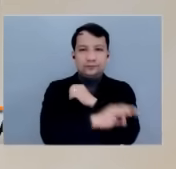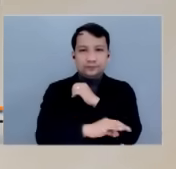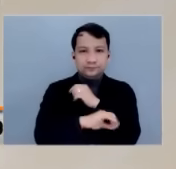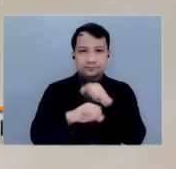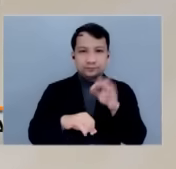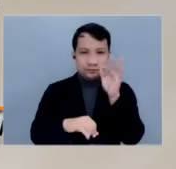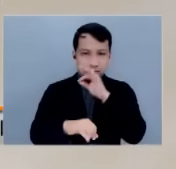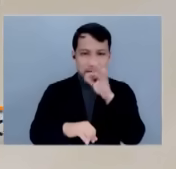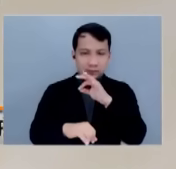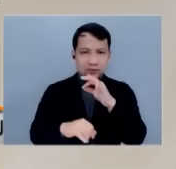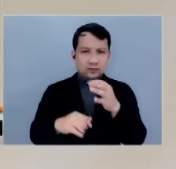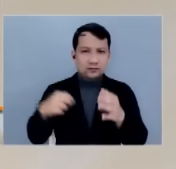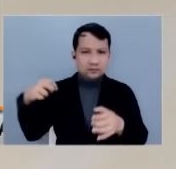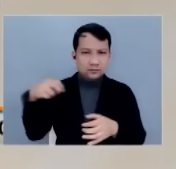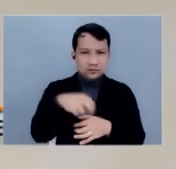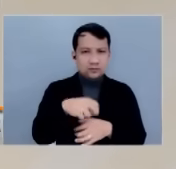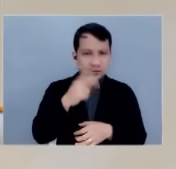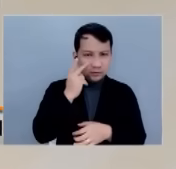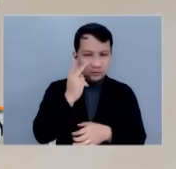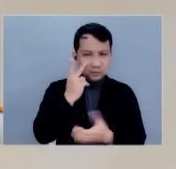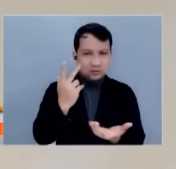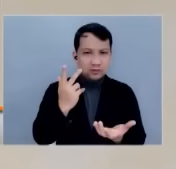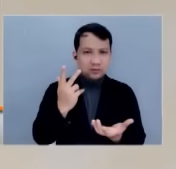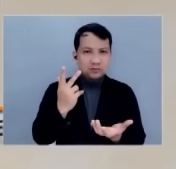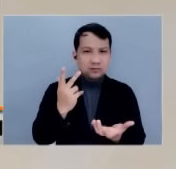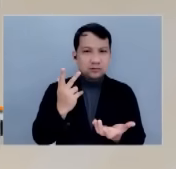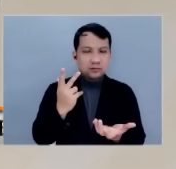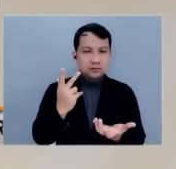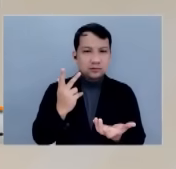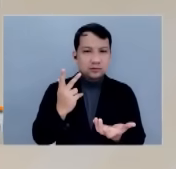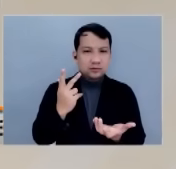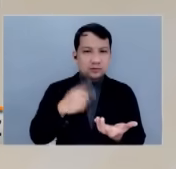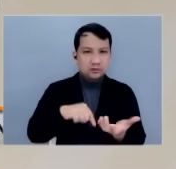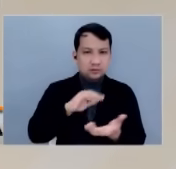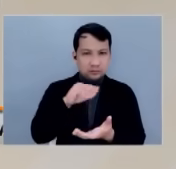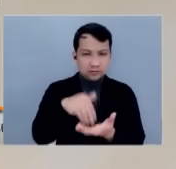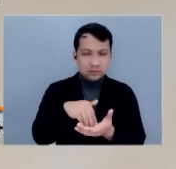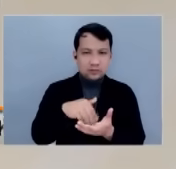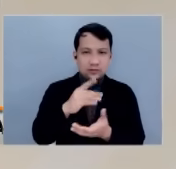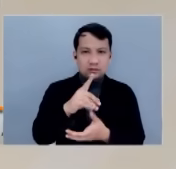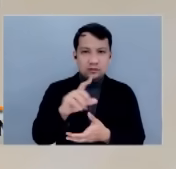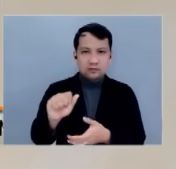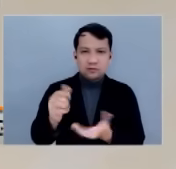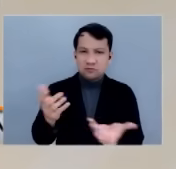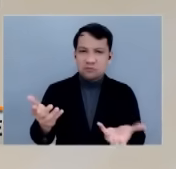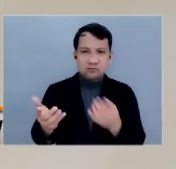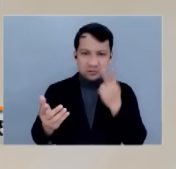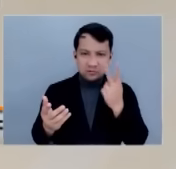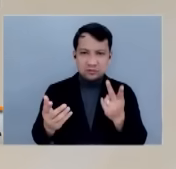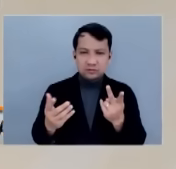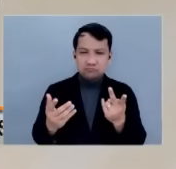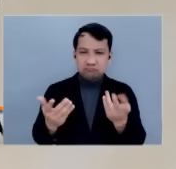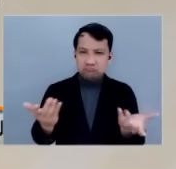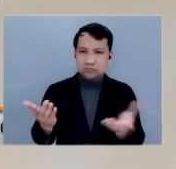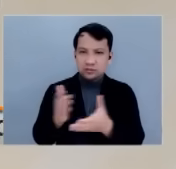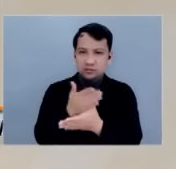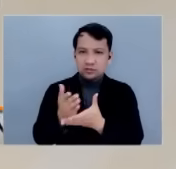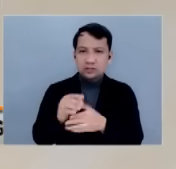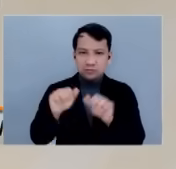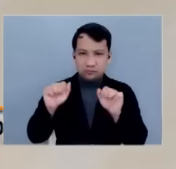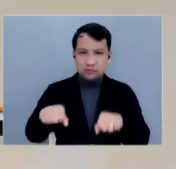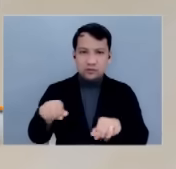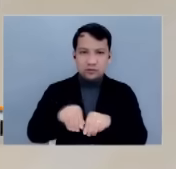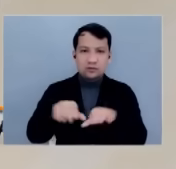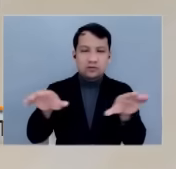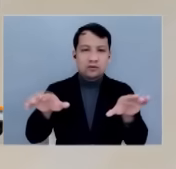po, nakikita po natin ang travel doon po sa ating centralized database. While I am unable po siguro to share it on air